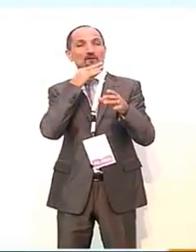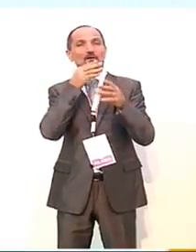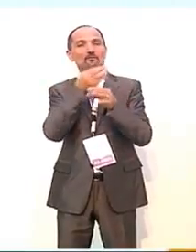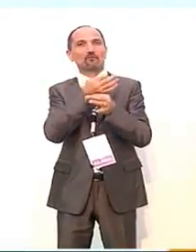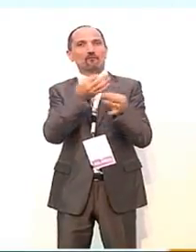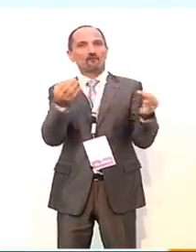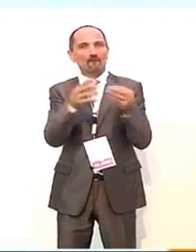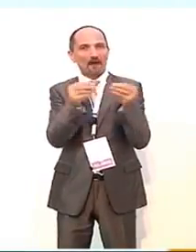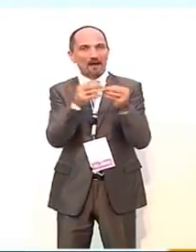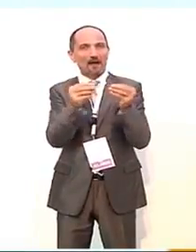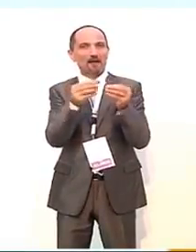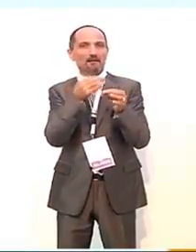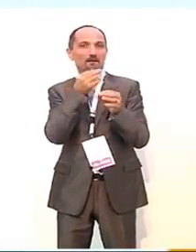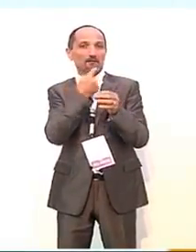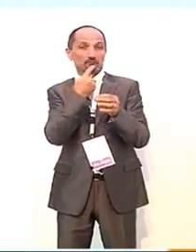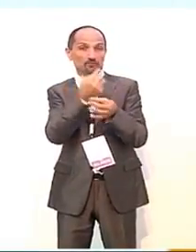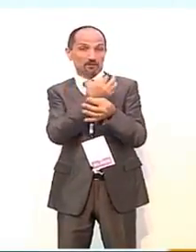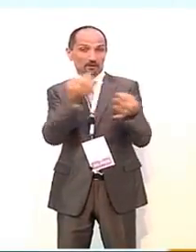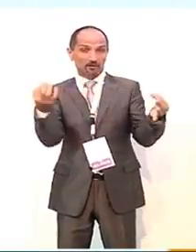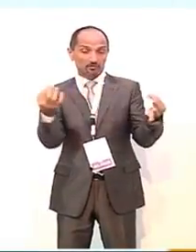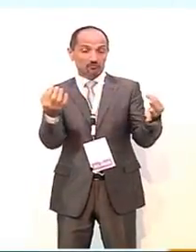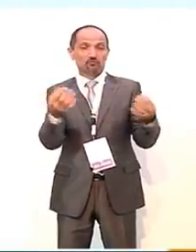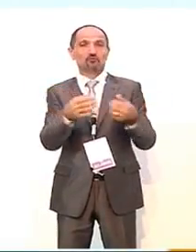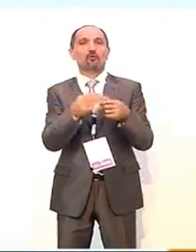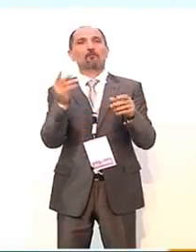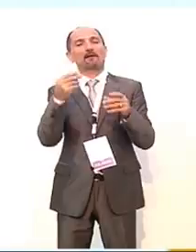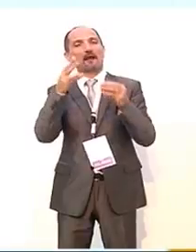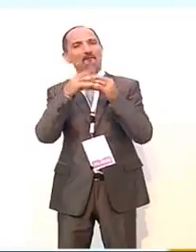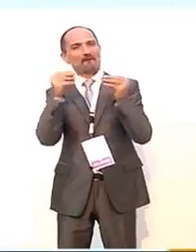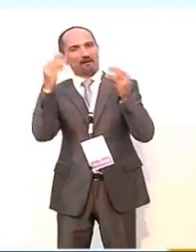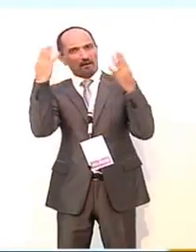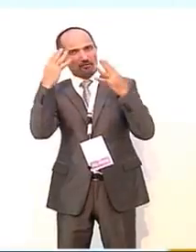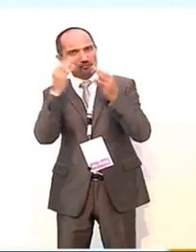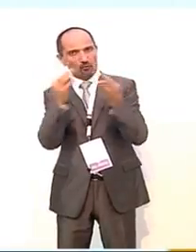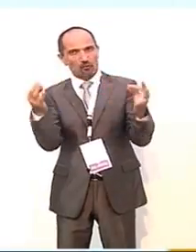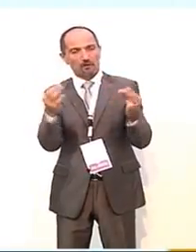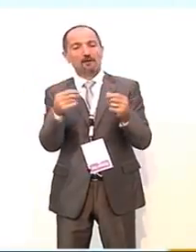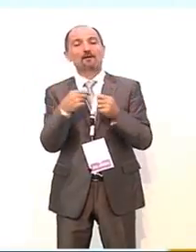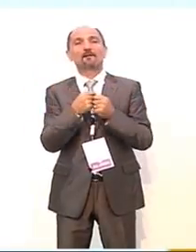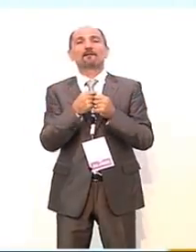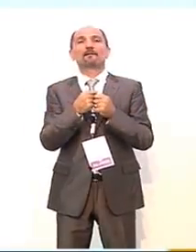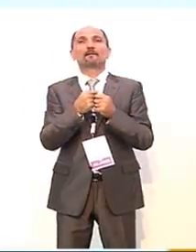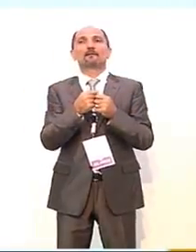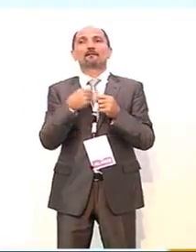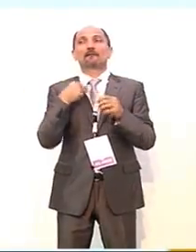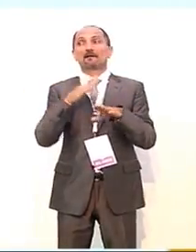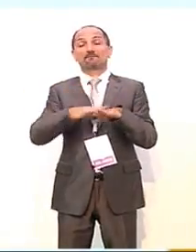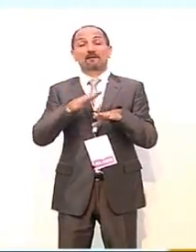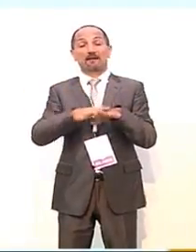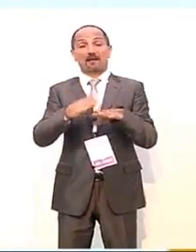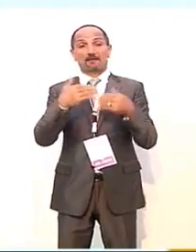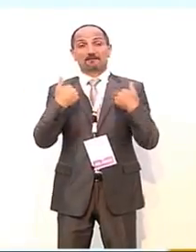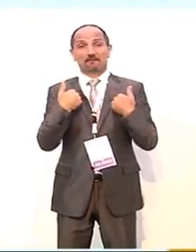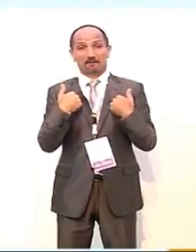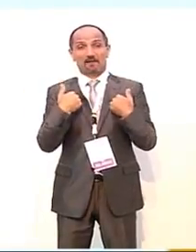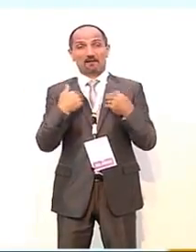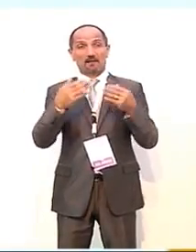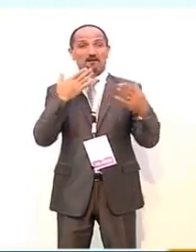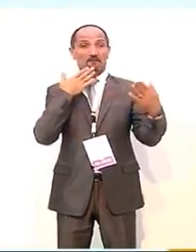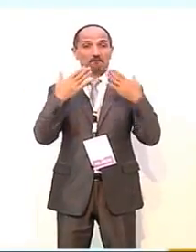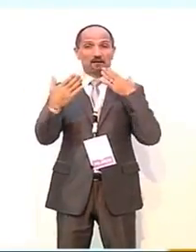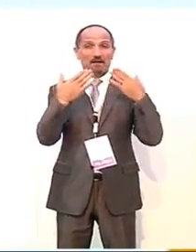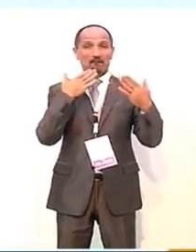le cose giuste per avere ragione. Se penso alla mia esperienza in